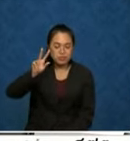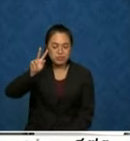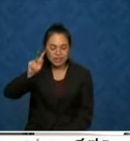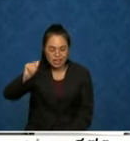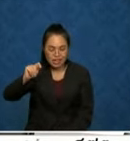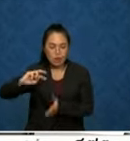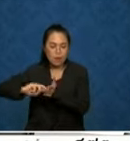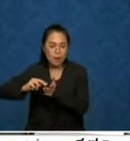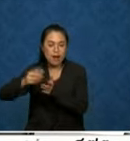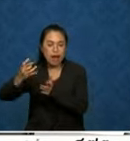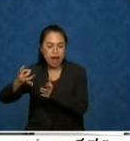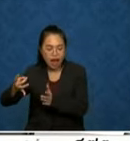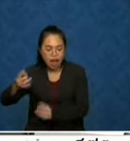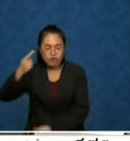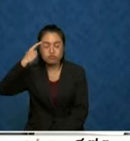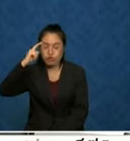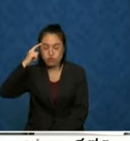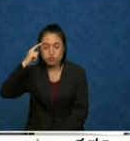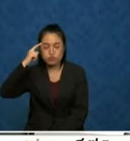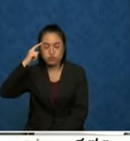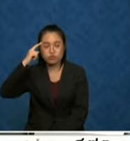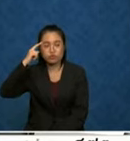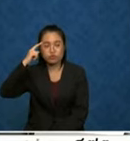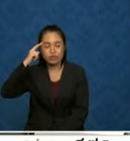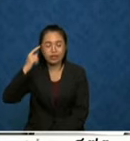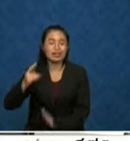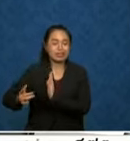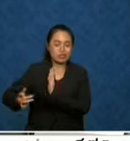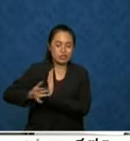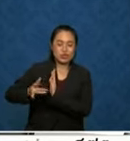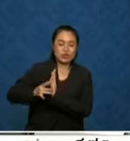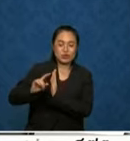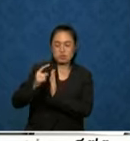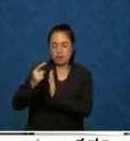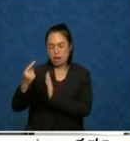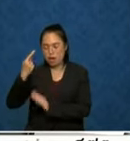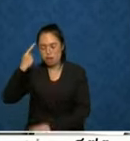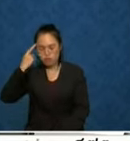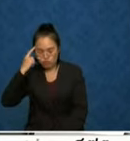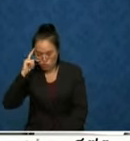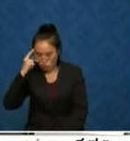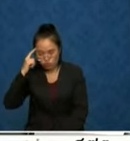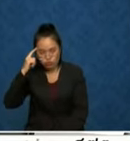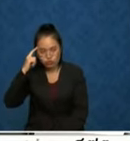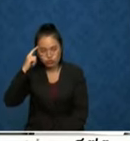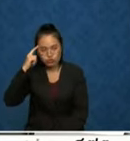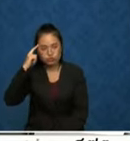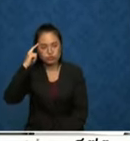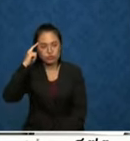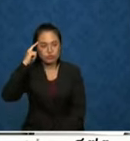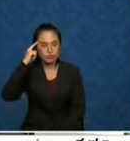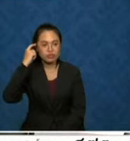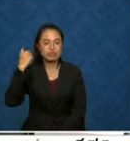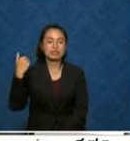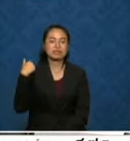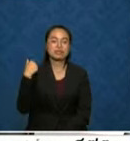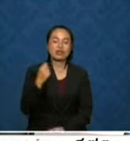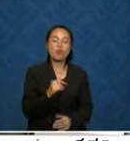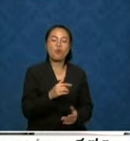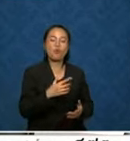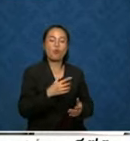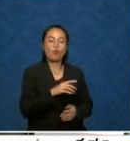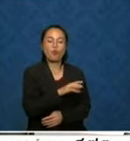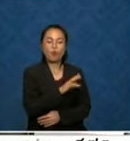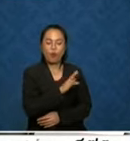ไม่คุ้นกับคำว่าเทคโนโลยีรวมถึง NFT นะครับมีการไปสร้างฝัน